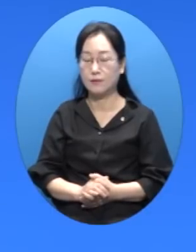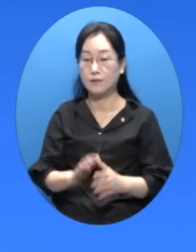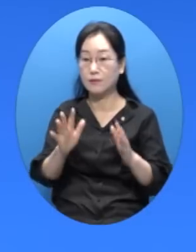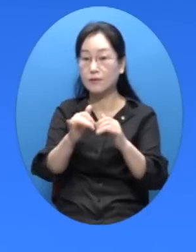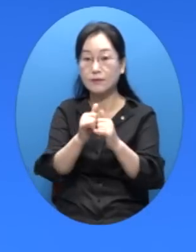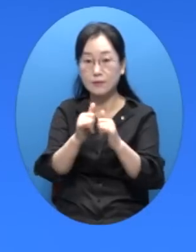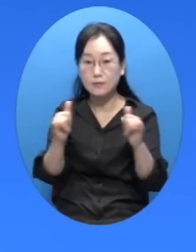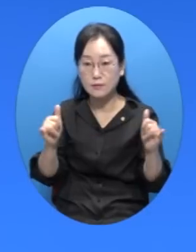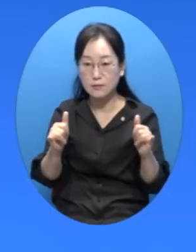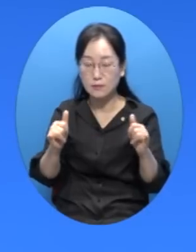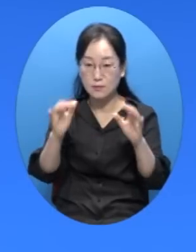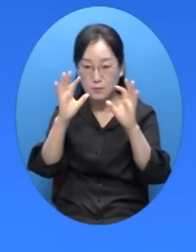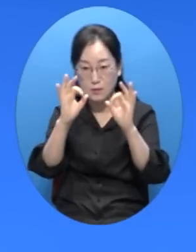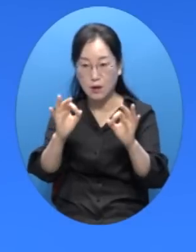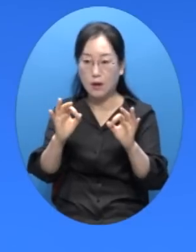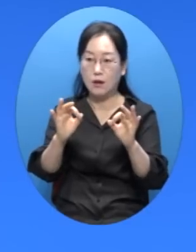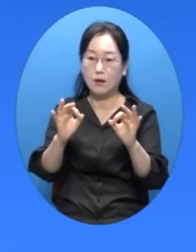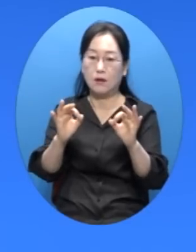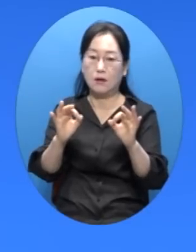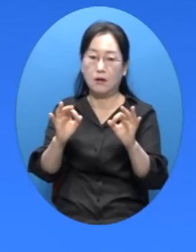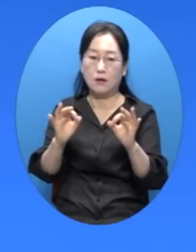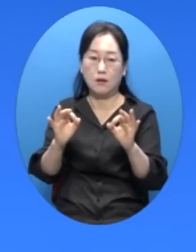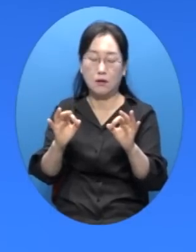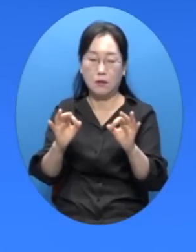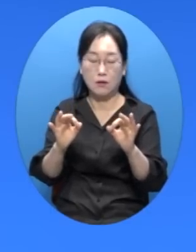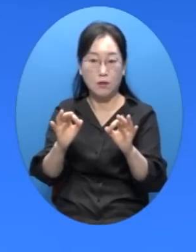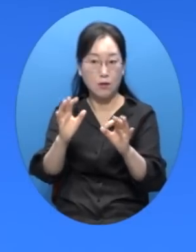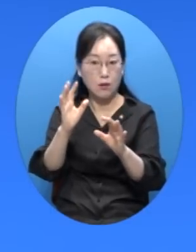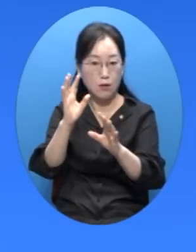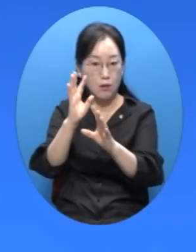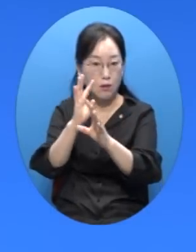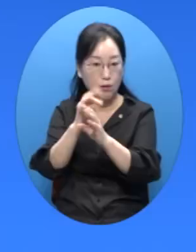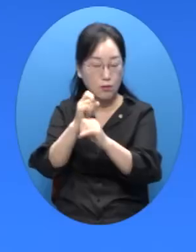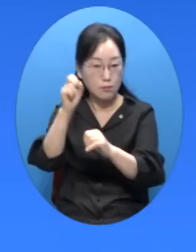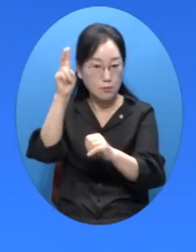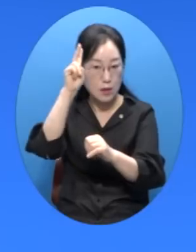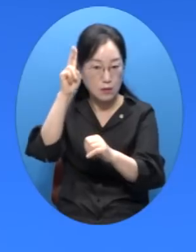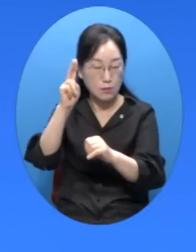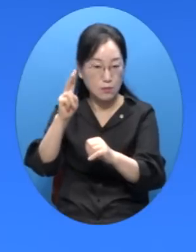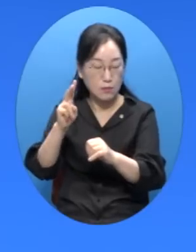사람들은 이런 일이 우리 주변에 언제 일어날지 모르기 때문에 불안해합니다.